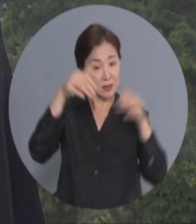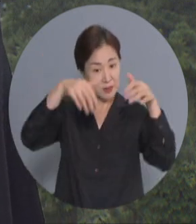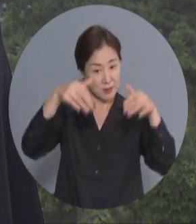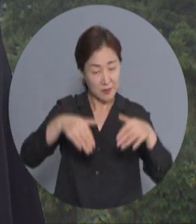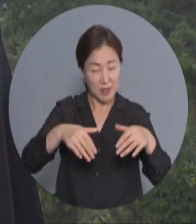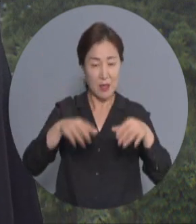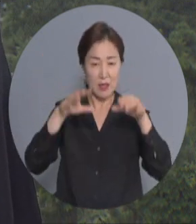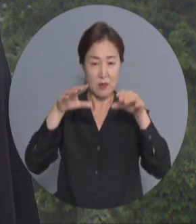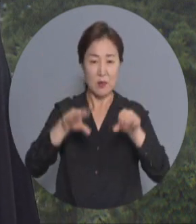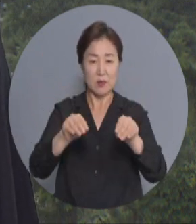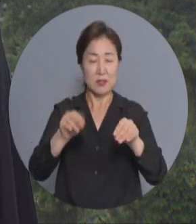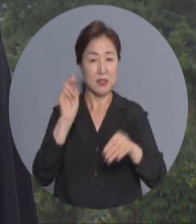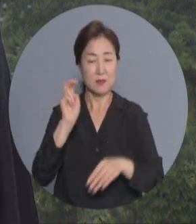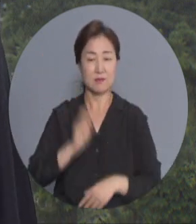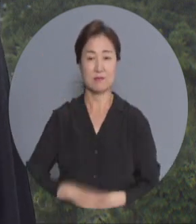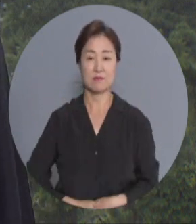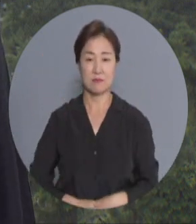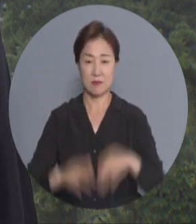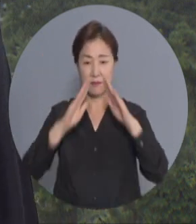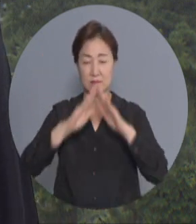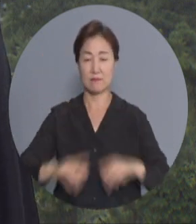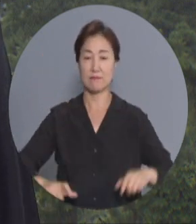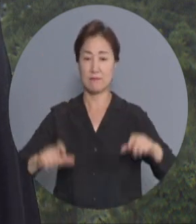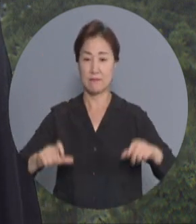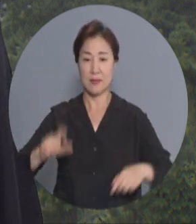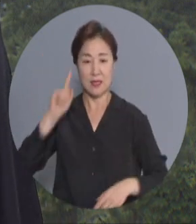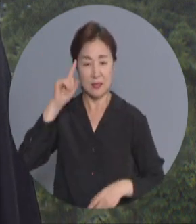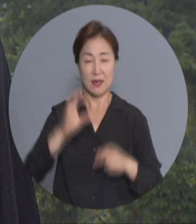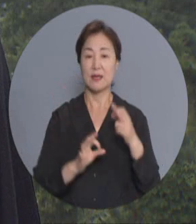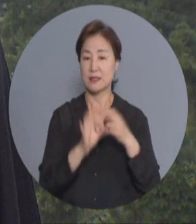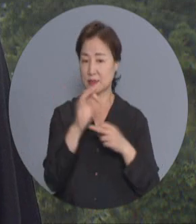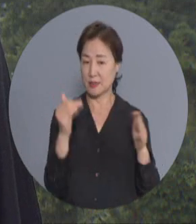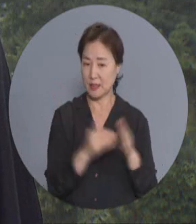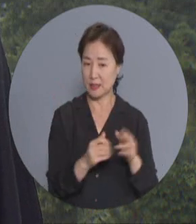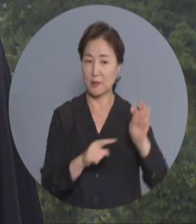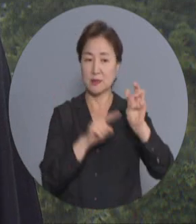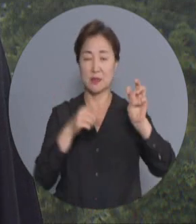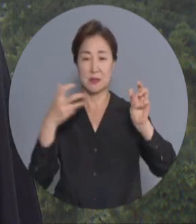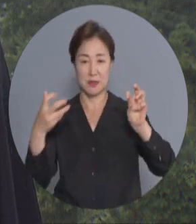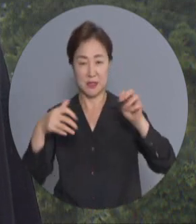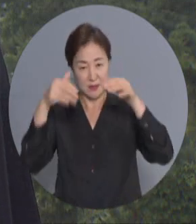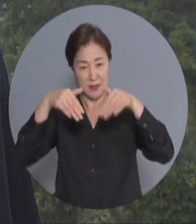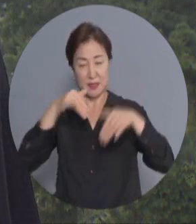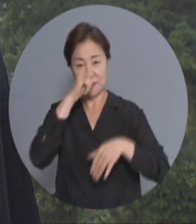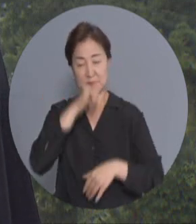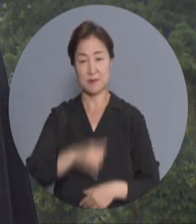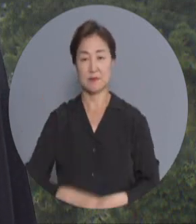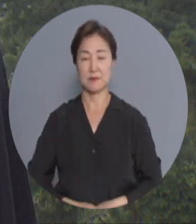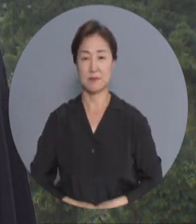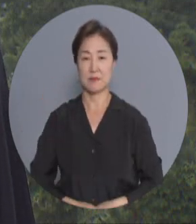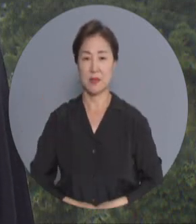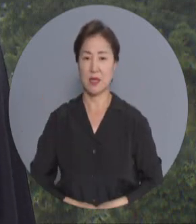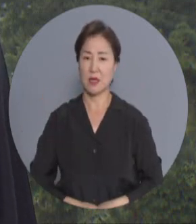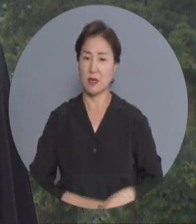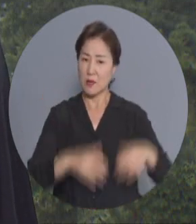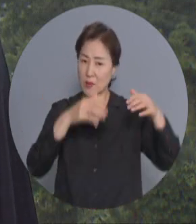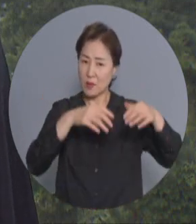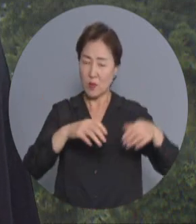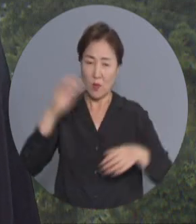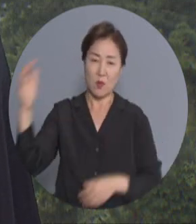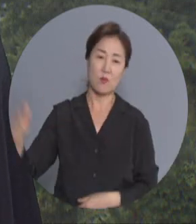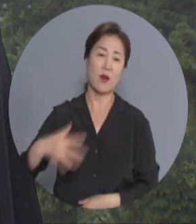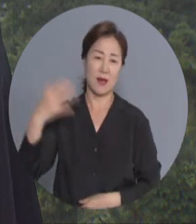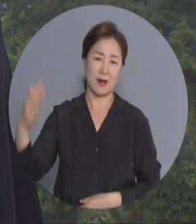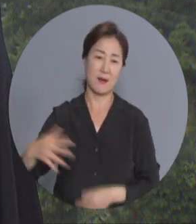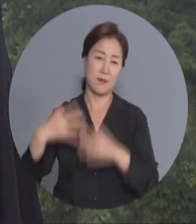소강 상태를 보이겠습니다 전남 지역에는 내일 아침까지 30에서 80mm 비가 오겠는데요 비와 함께 매우 강한